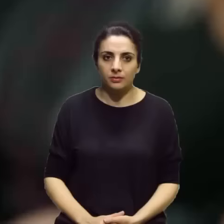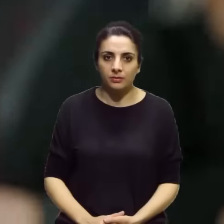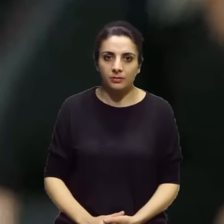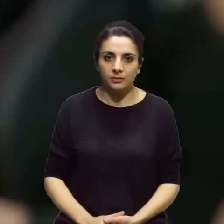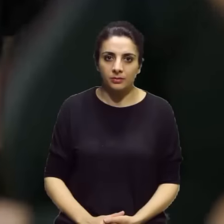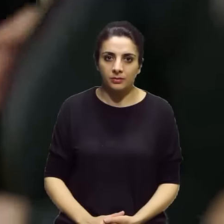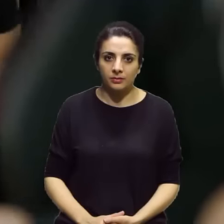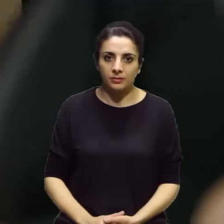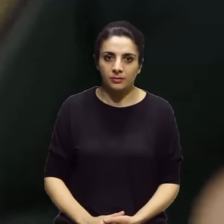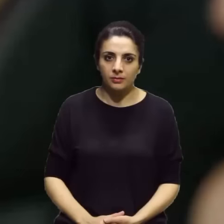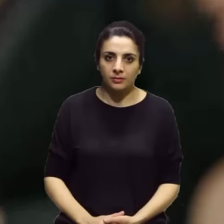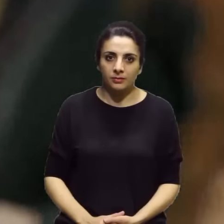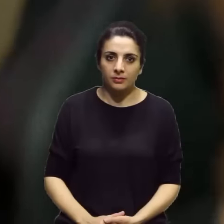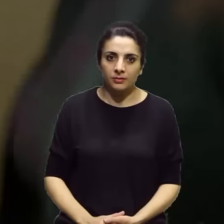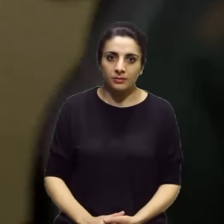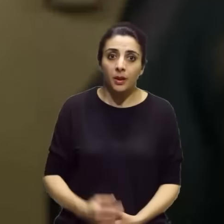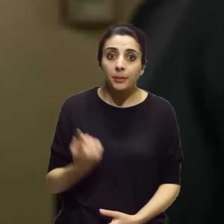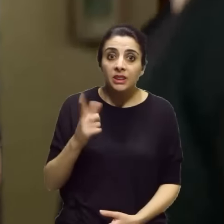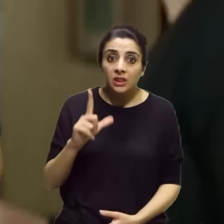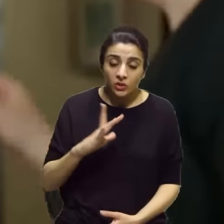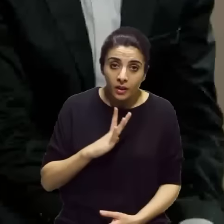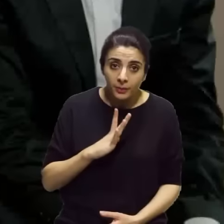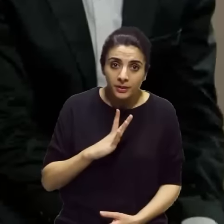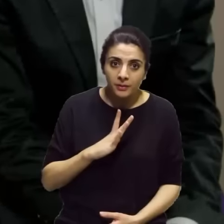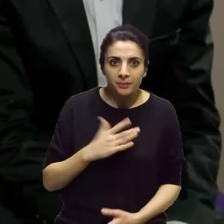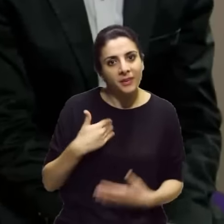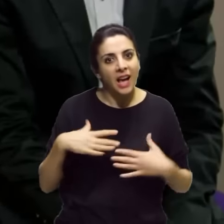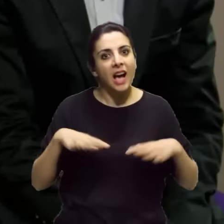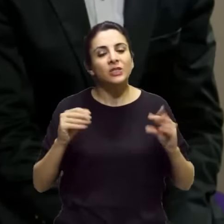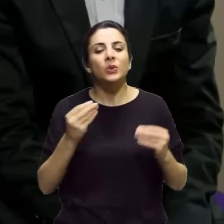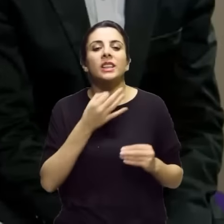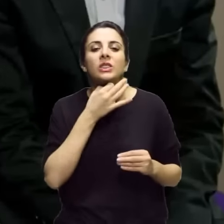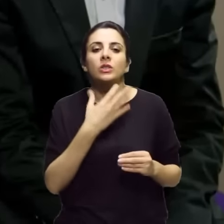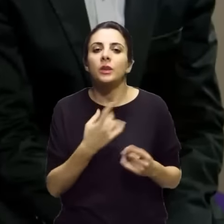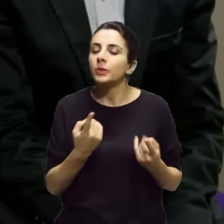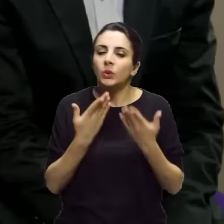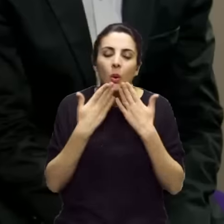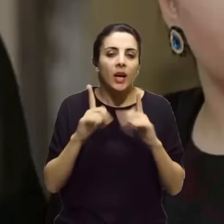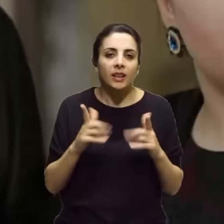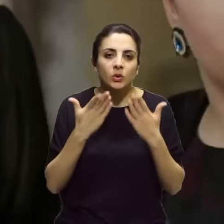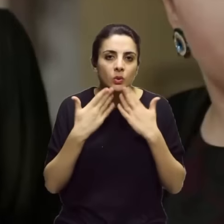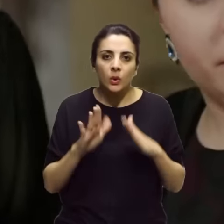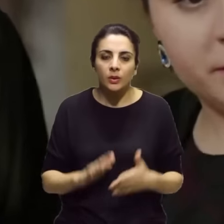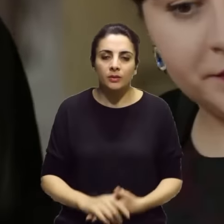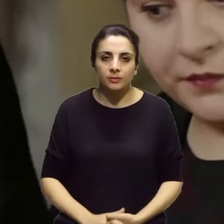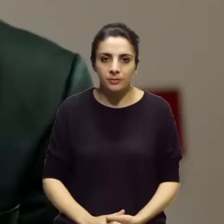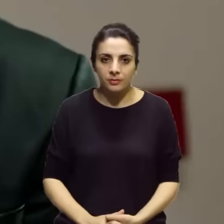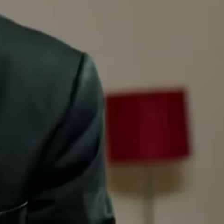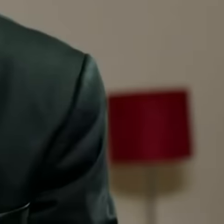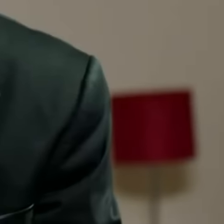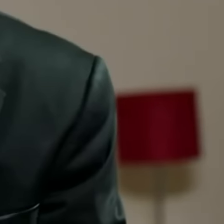Ayşem kapıyı aralayıp girdi. Bir şeye ihtiyacınız var mı? Hazırız. Çok sağ ol. Yok bir şeye ihtiyaç.